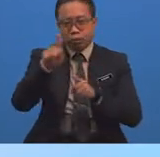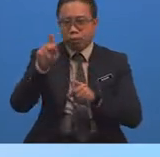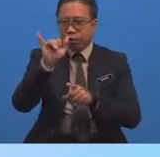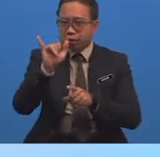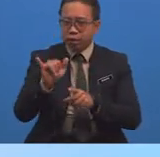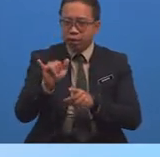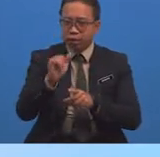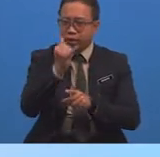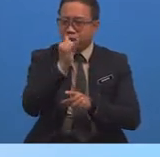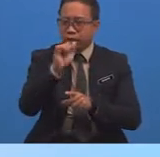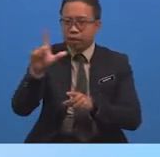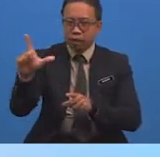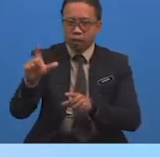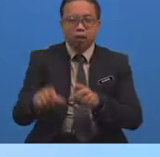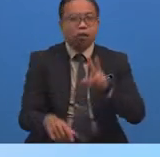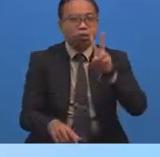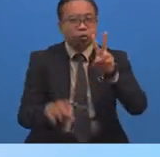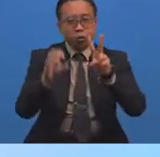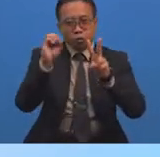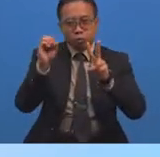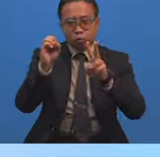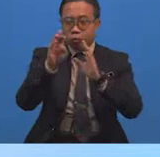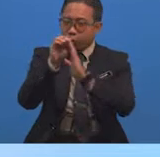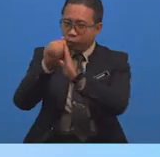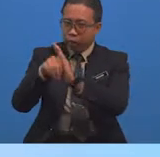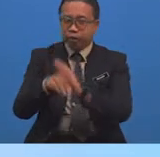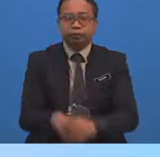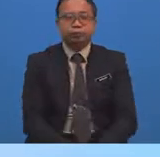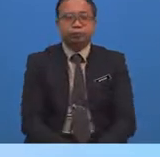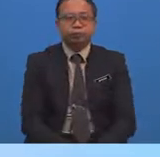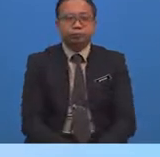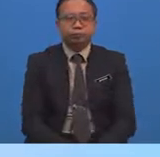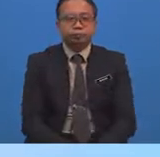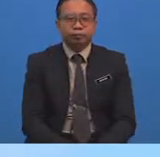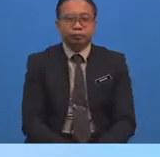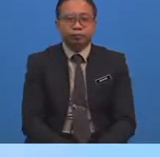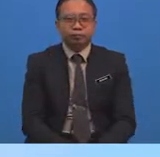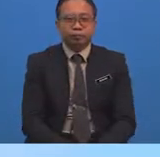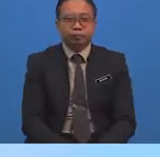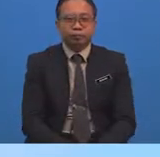jawabannya ialah Wuruk May May